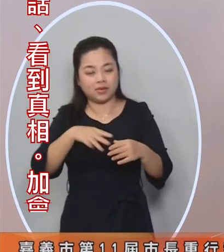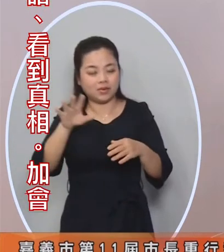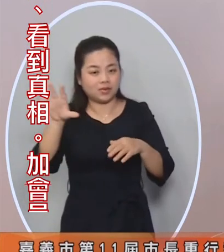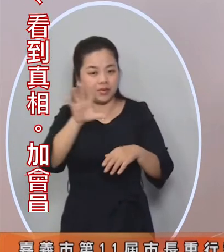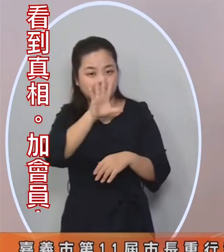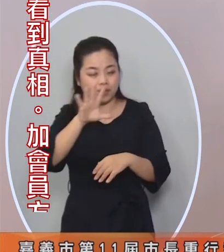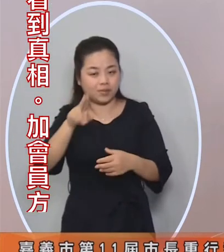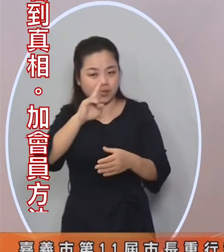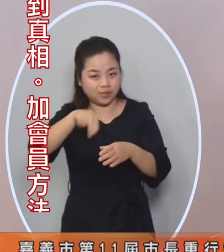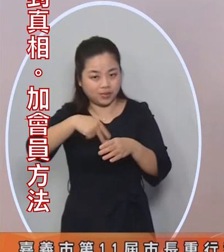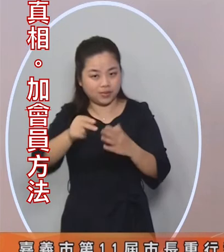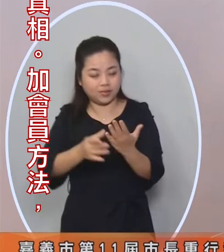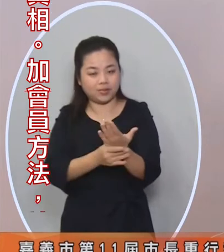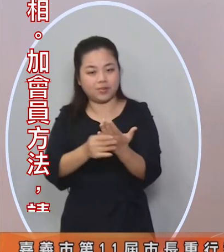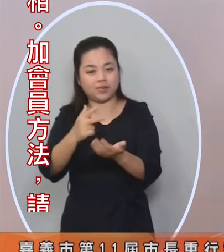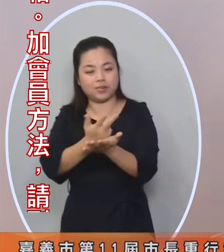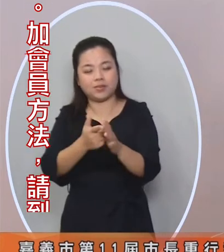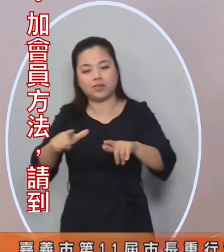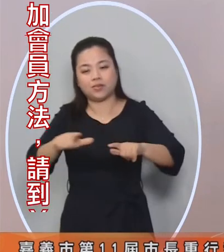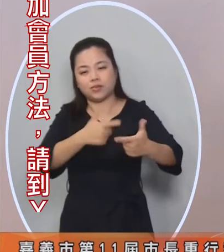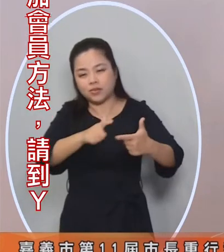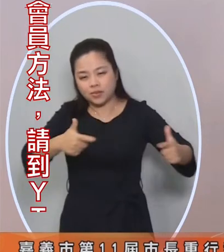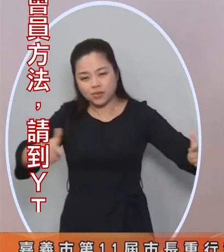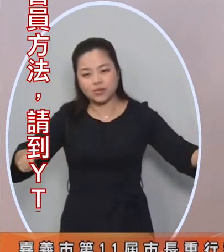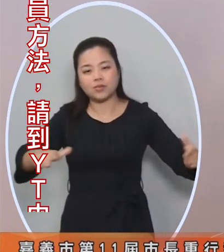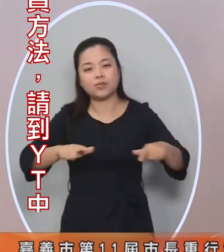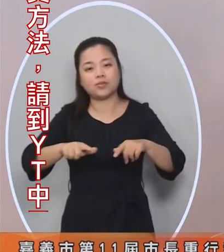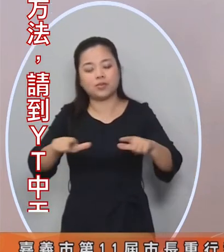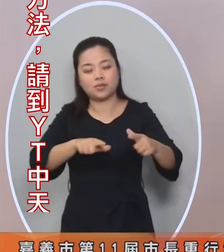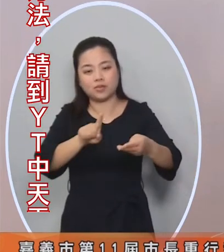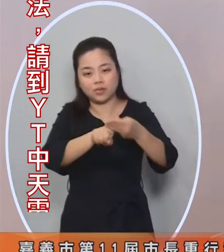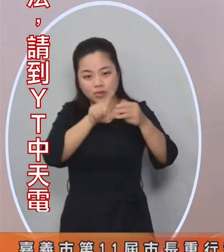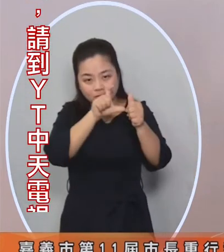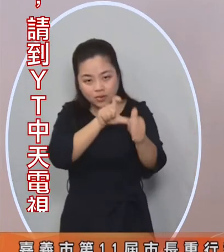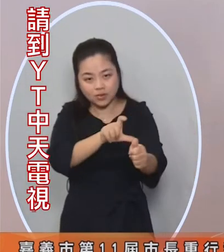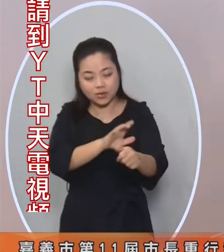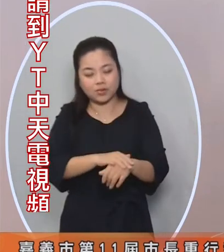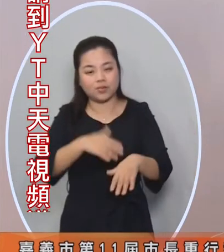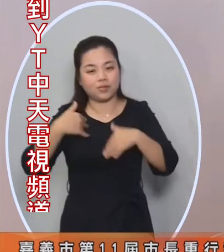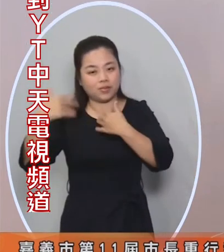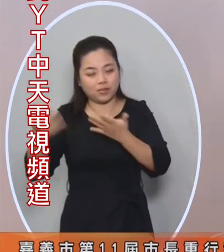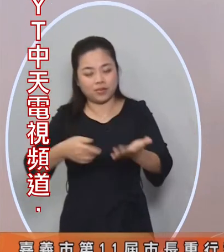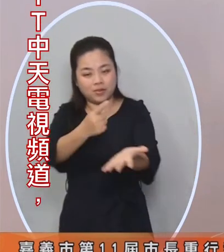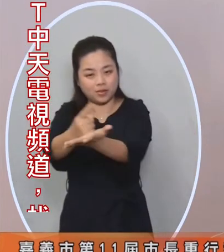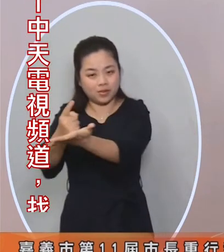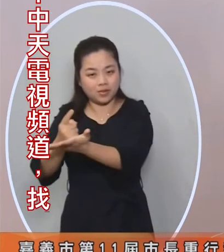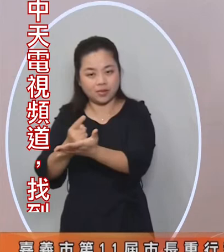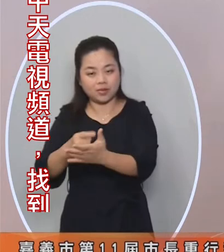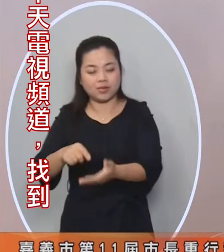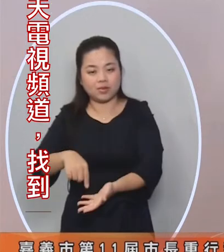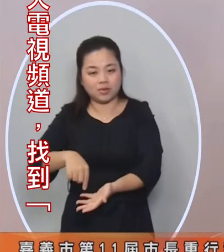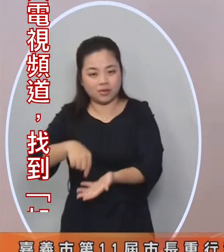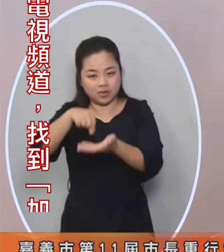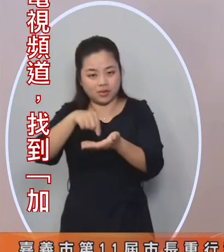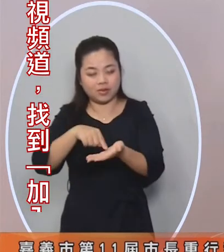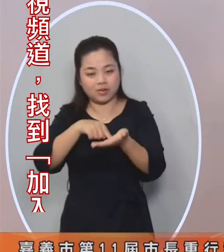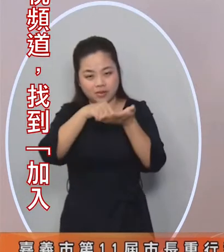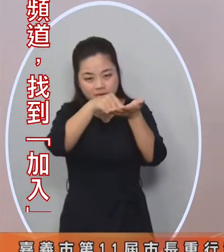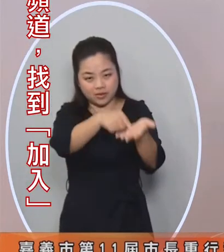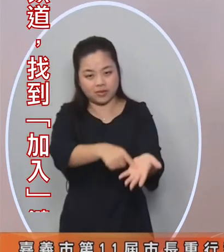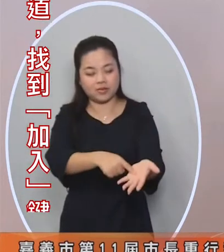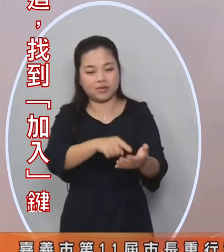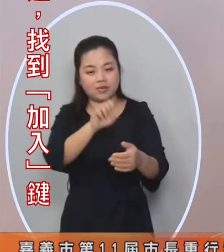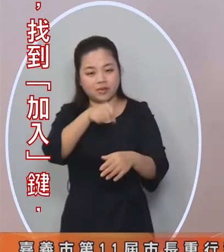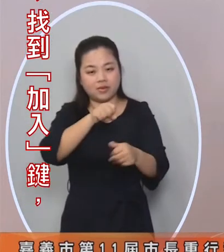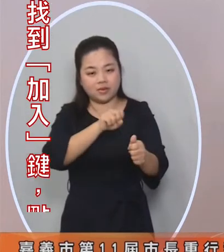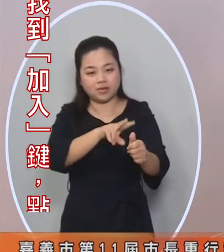园、咖啡与茶艺公园等等，欢迎嘉义市各界团体组织踊跃提案申请认养公